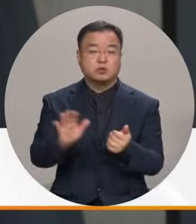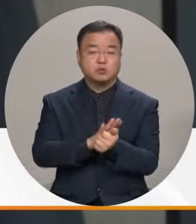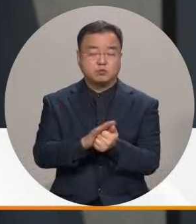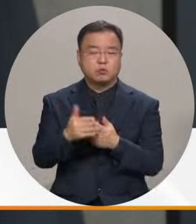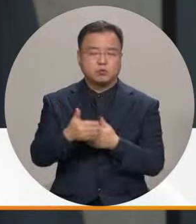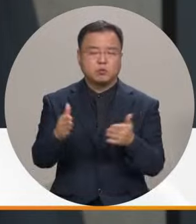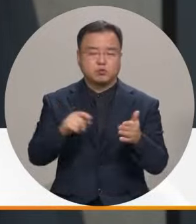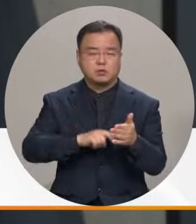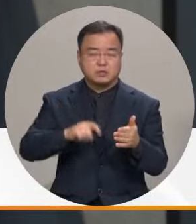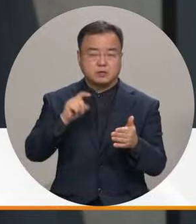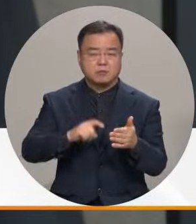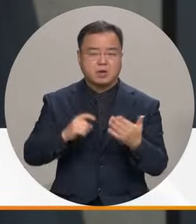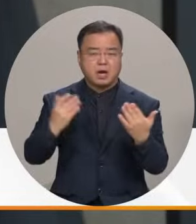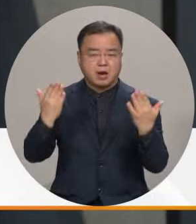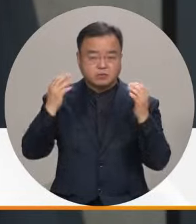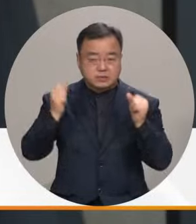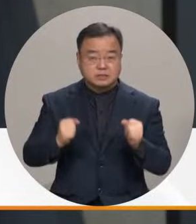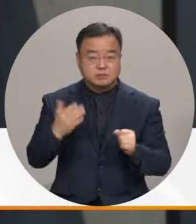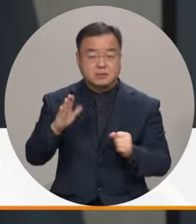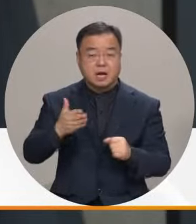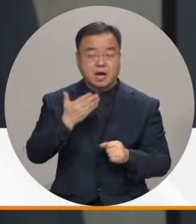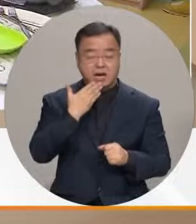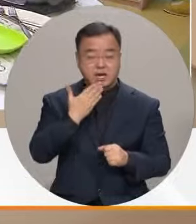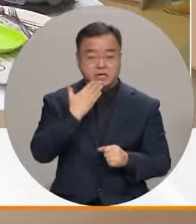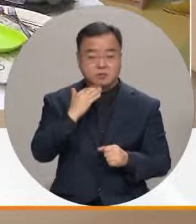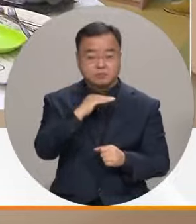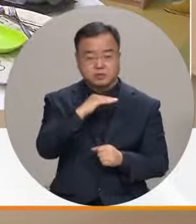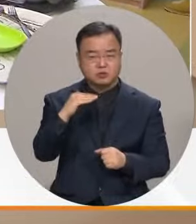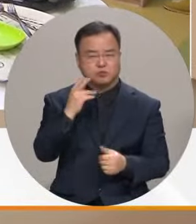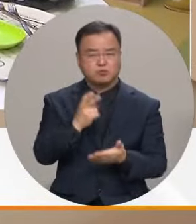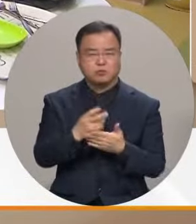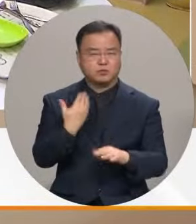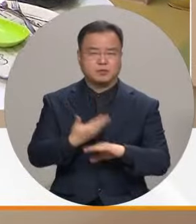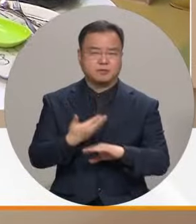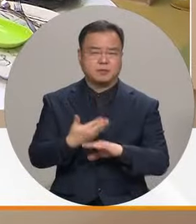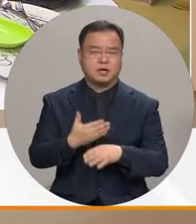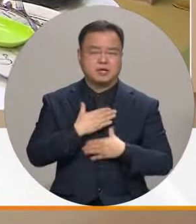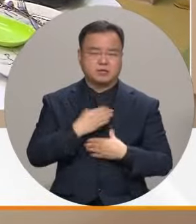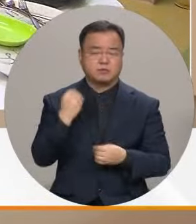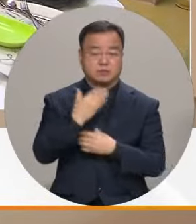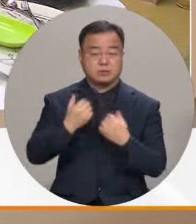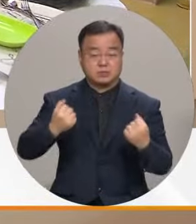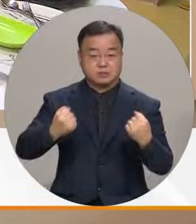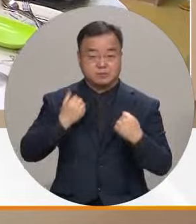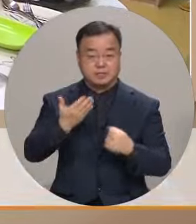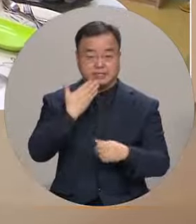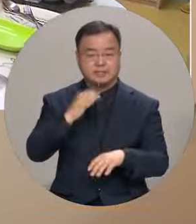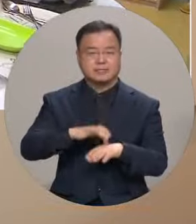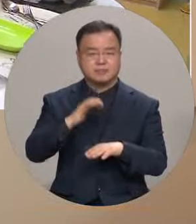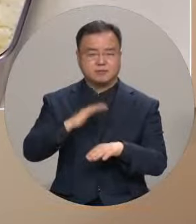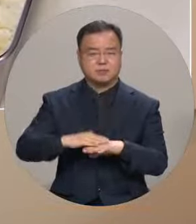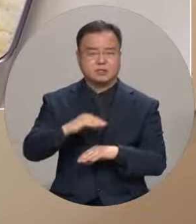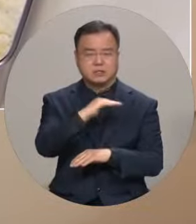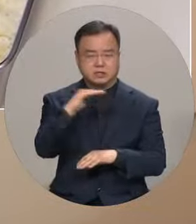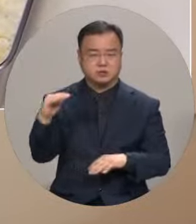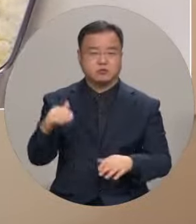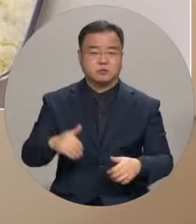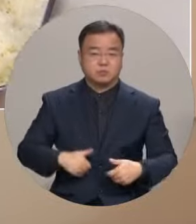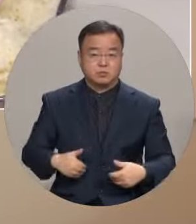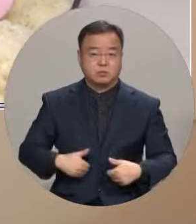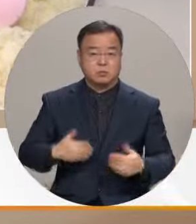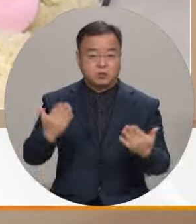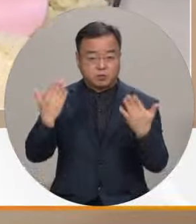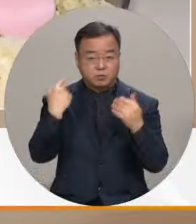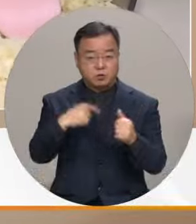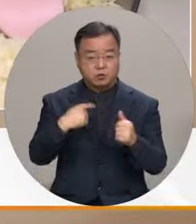있으면서도 학교 급식법 적용을 받고 있지 않습니다 안전하고 건강한 식생활 기준이 도입되어야 할 것 같습니다 학교 또는